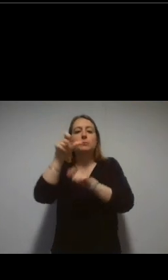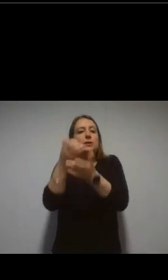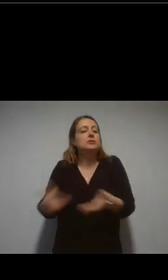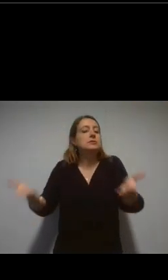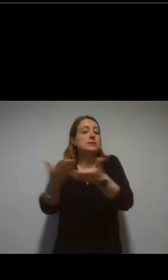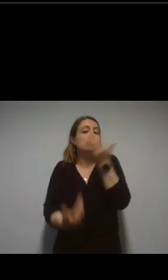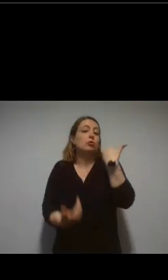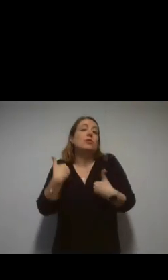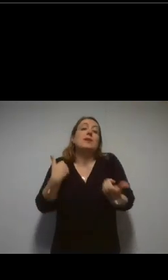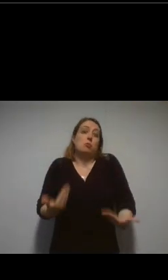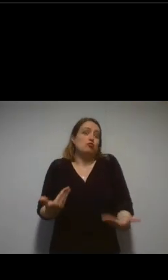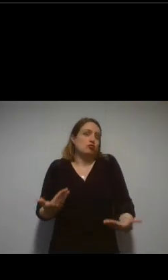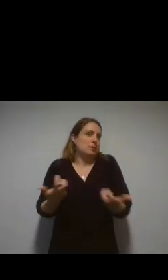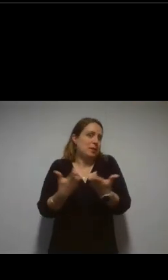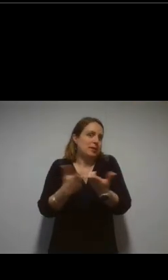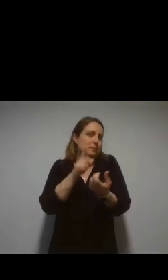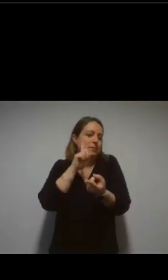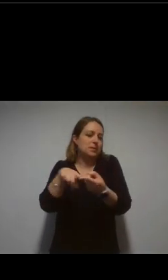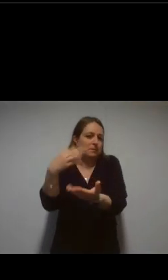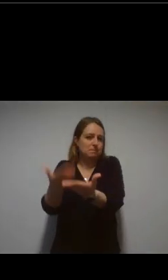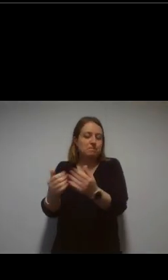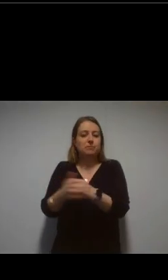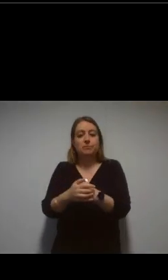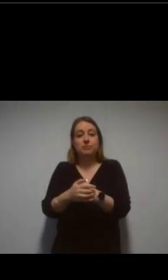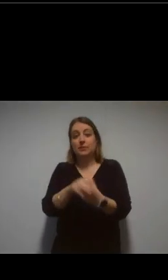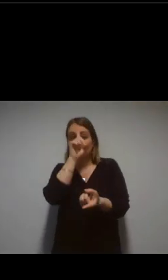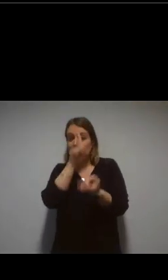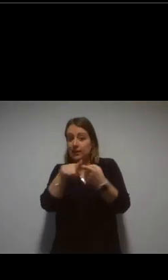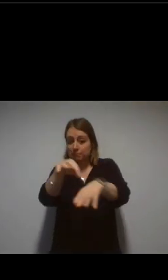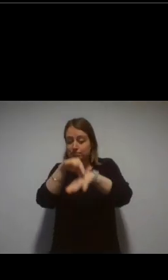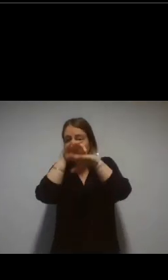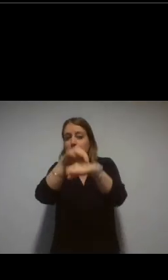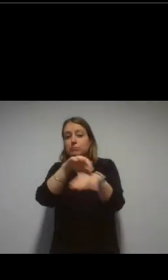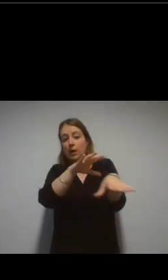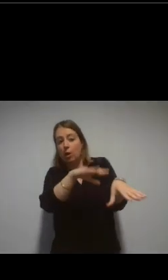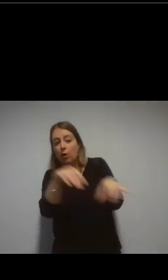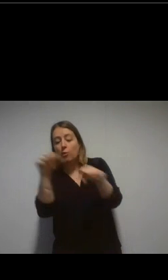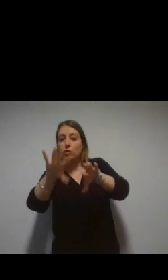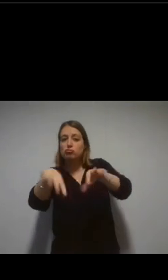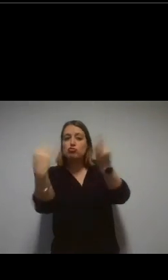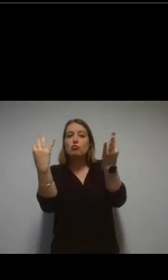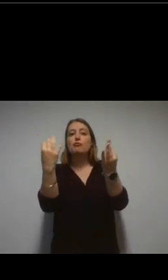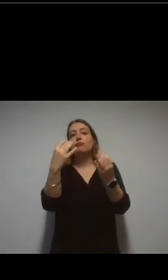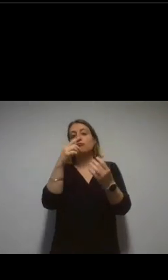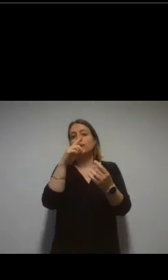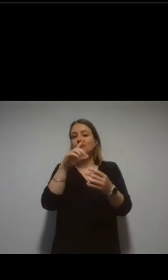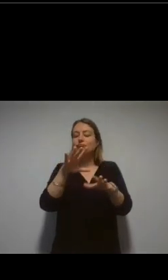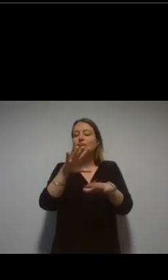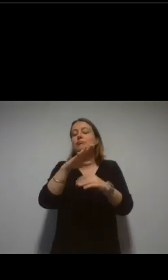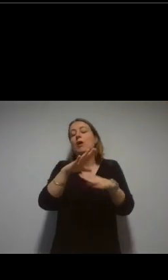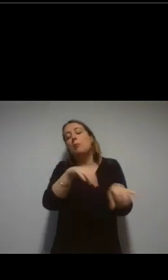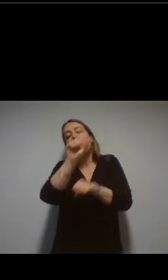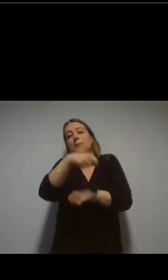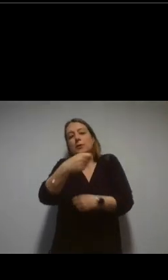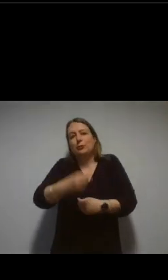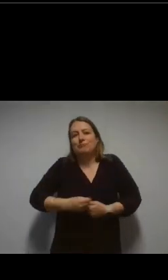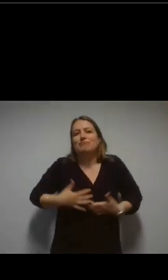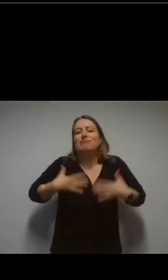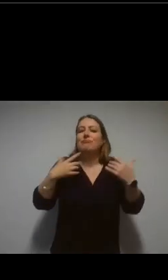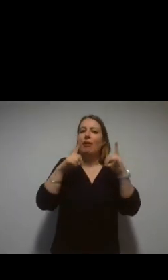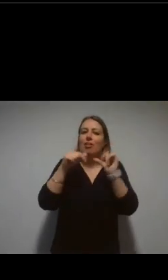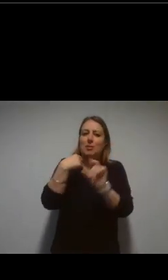aujourd'hui, à trouver un emploi dans lequel s'épanouir, de trouver un métier qui leur plaît pour les